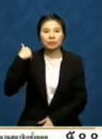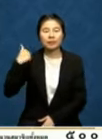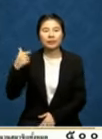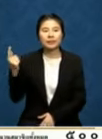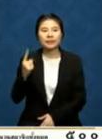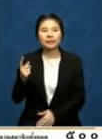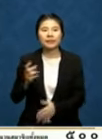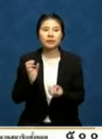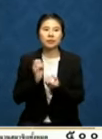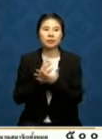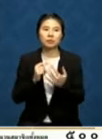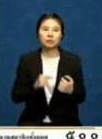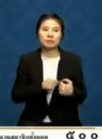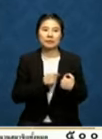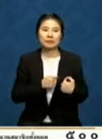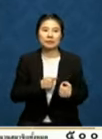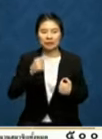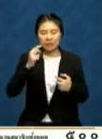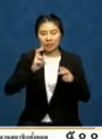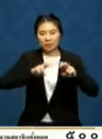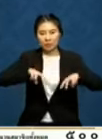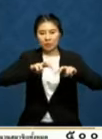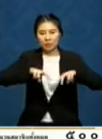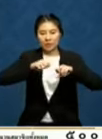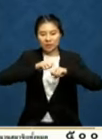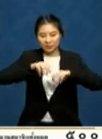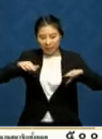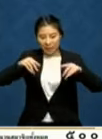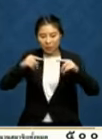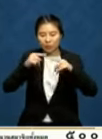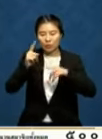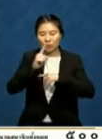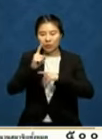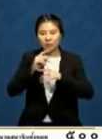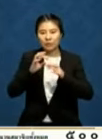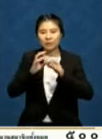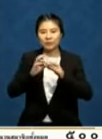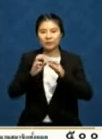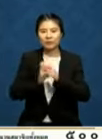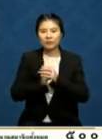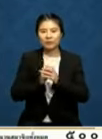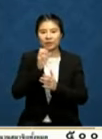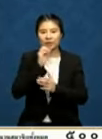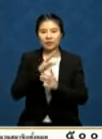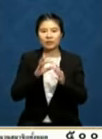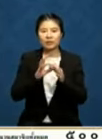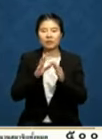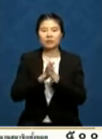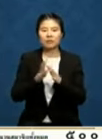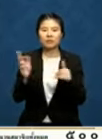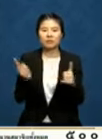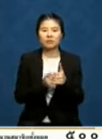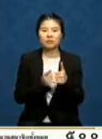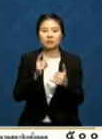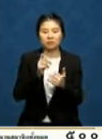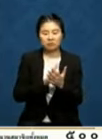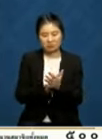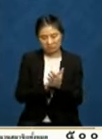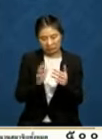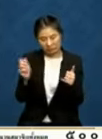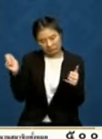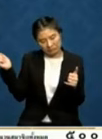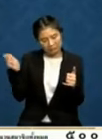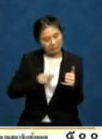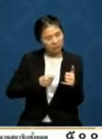อเด็กอย่างยิ่งค่ะงานวิจัยที่ตีพิมพ์โดยวารสารนะคะ Elsevier นะคะชี้ให้เห็นว่าการลงโทษร่างกายส่งผ